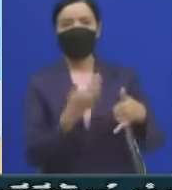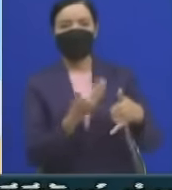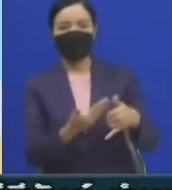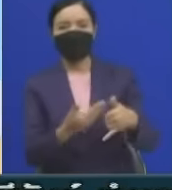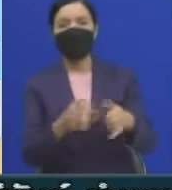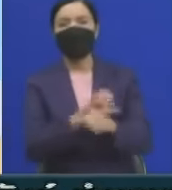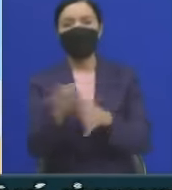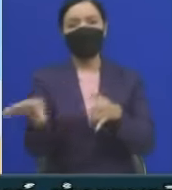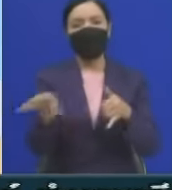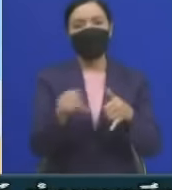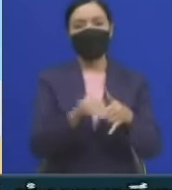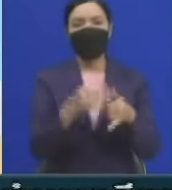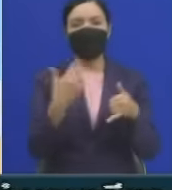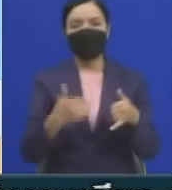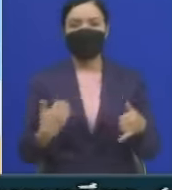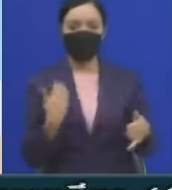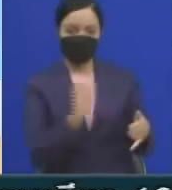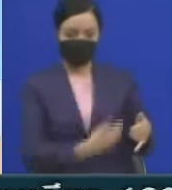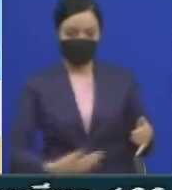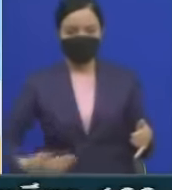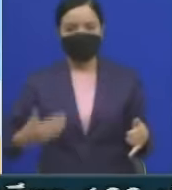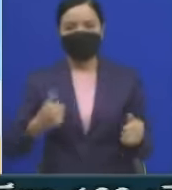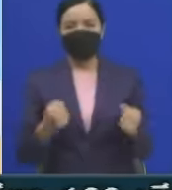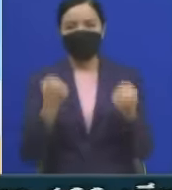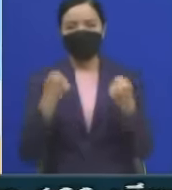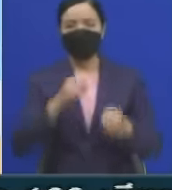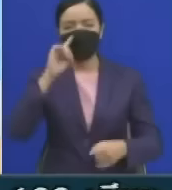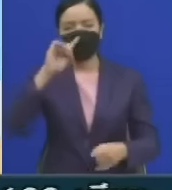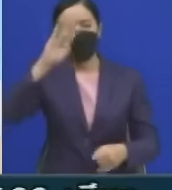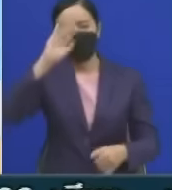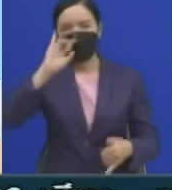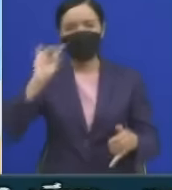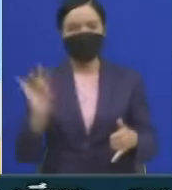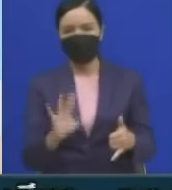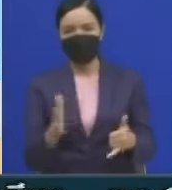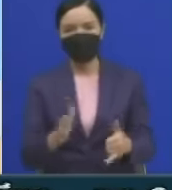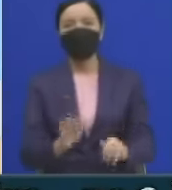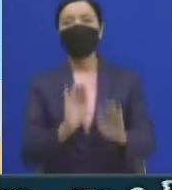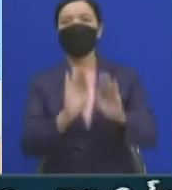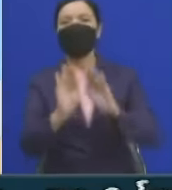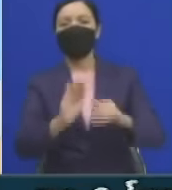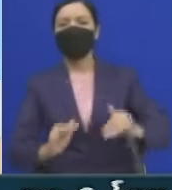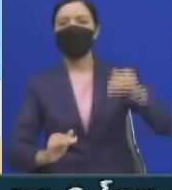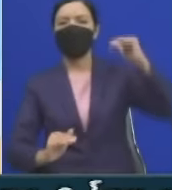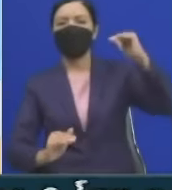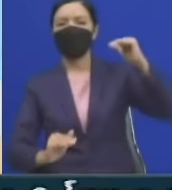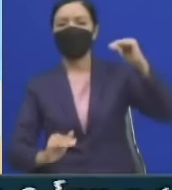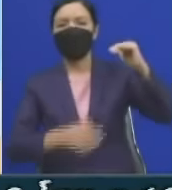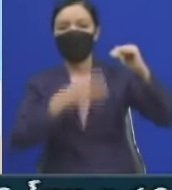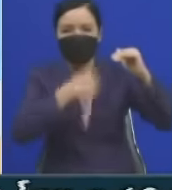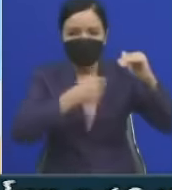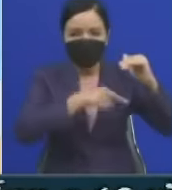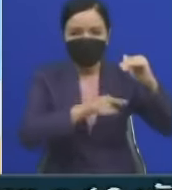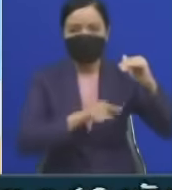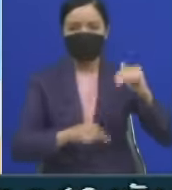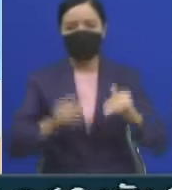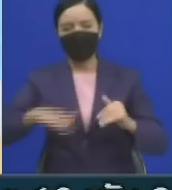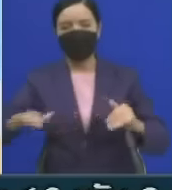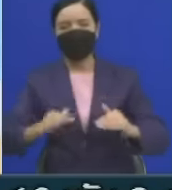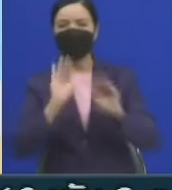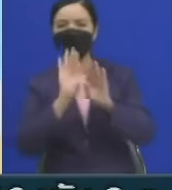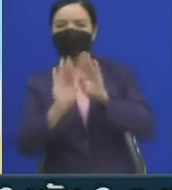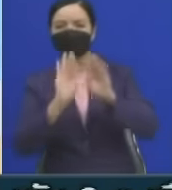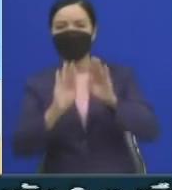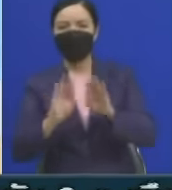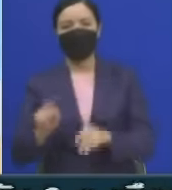เนี่ยไม่ค่อยรุนแรงอะค่ะเมื่อเทียบกับ ผู้ใหญ่หรือผู้สูงวัยที่เป็นโควิดนะ